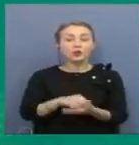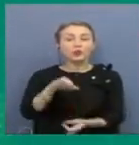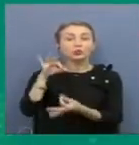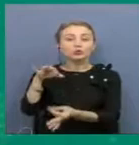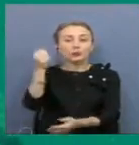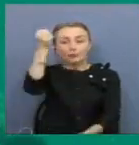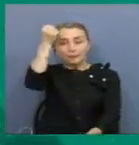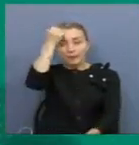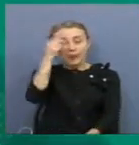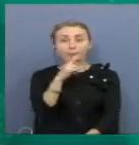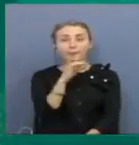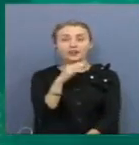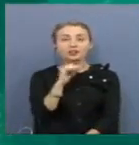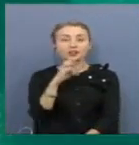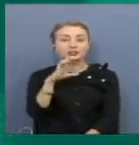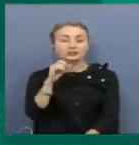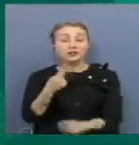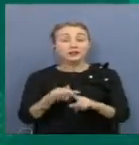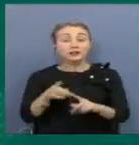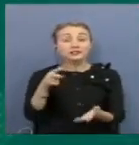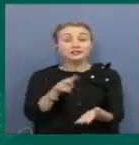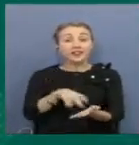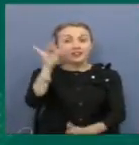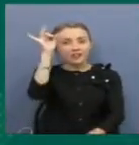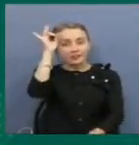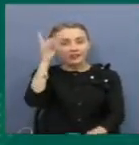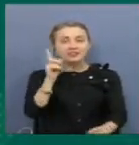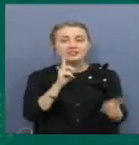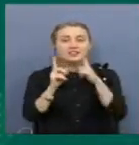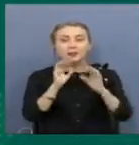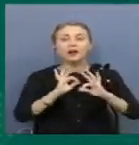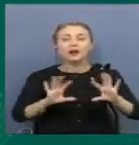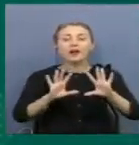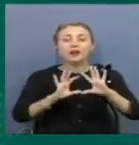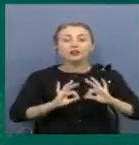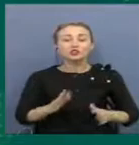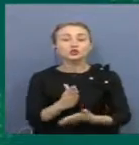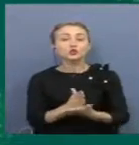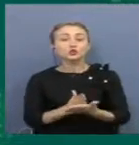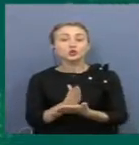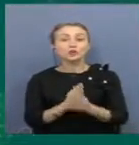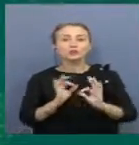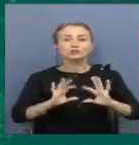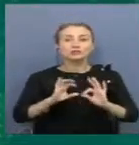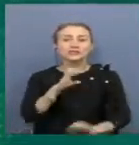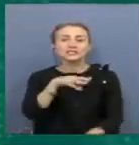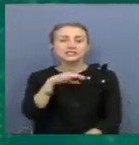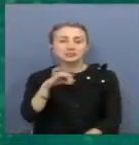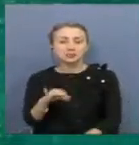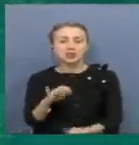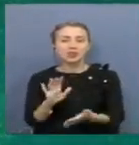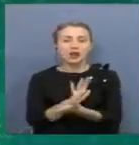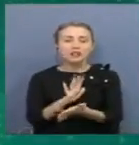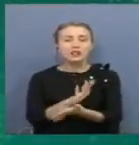атақты композиторы, ақын, әншісі Біржан Сал Қожағұлына арнап ескерткіш орнатқан. Бұл жөнінде өңірлік коммуникациялар қызметінде